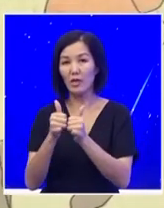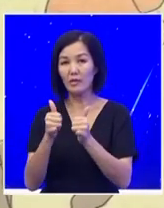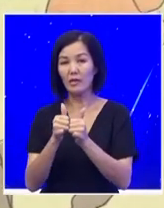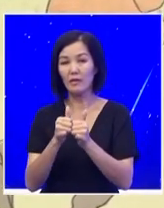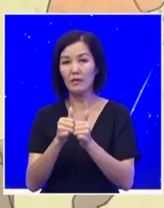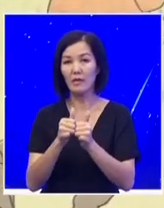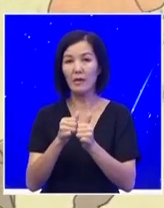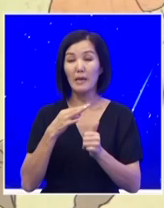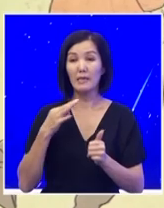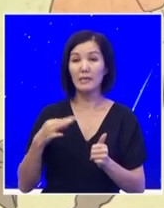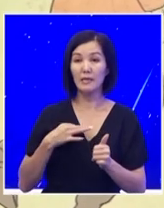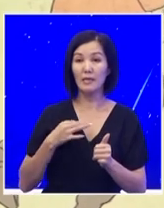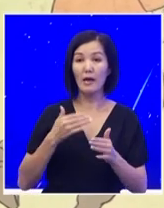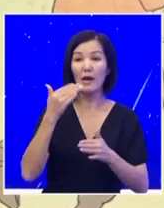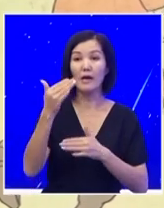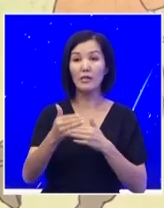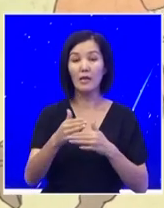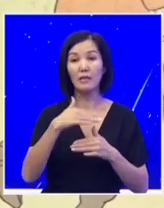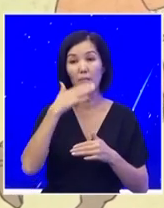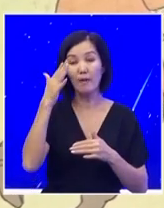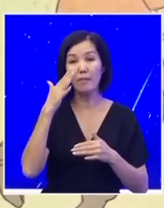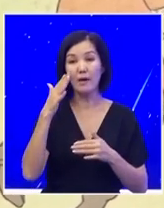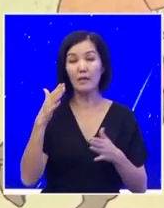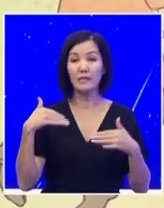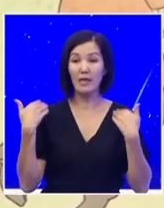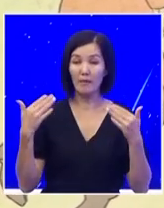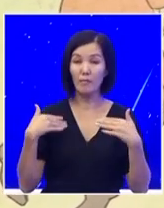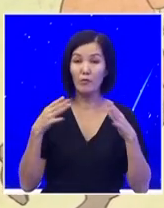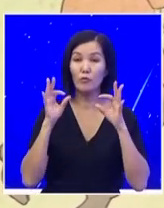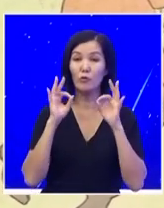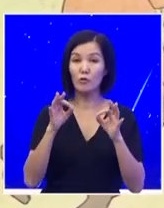балам, әуелі ар жағында әкең тұр деп, әкесіне барып сәлем бергені жөн